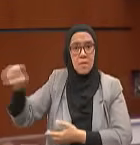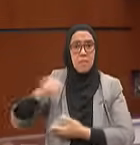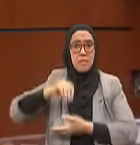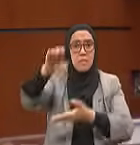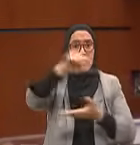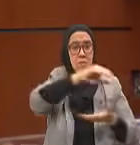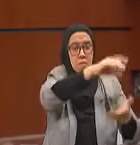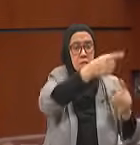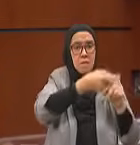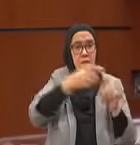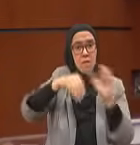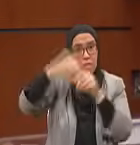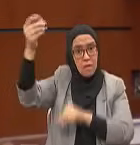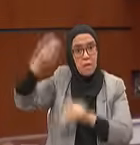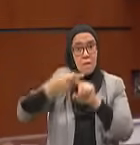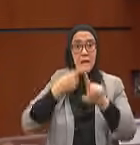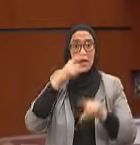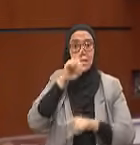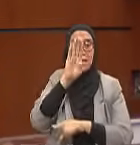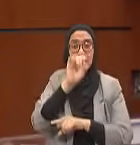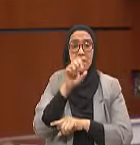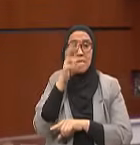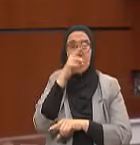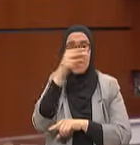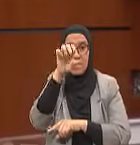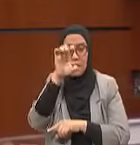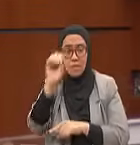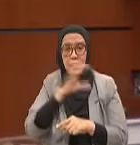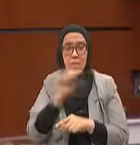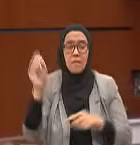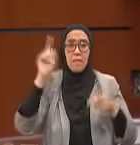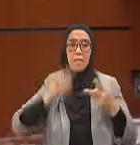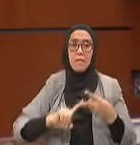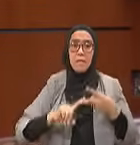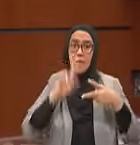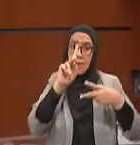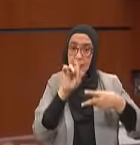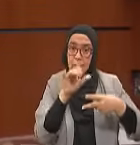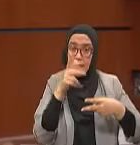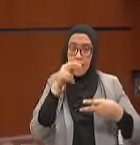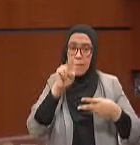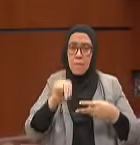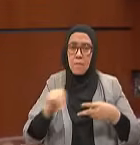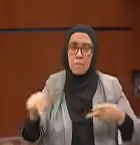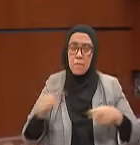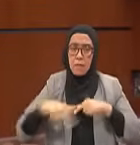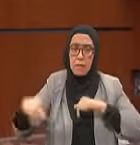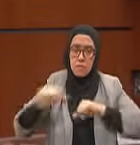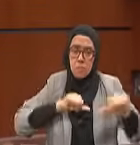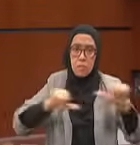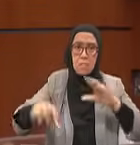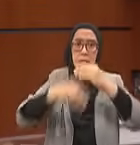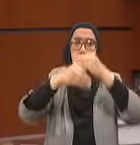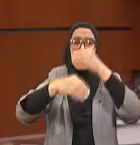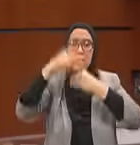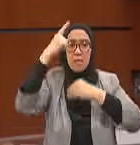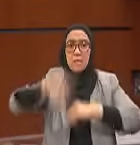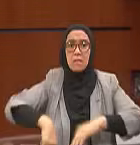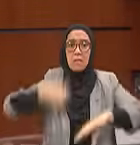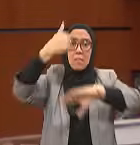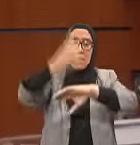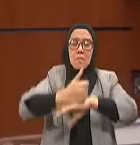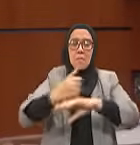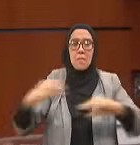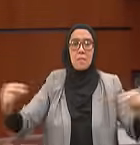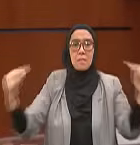Indonesia terus giat membangun sistem jaringan Lebu raya dan Pelabuhan mereka di seluruh Kalimantan yang terbaik yang saya boleh Bagi